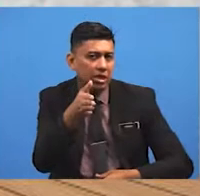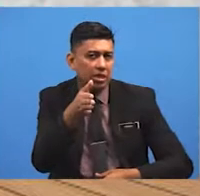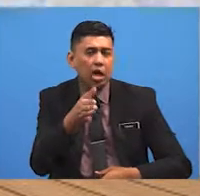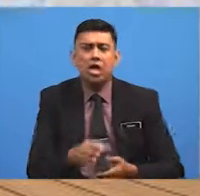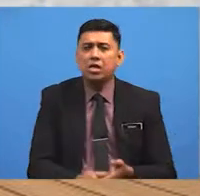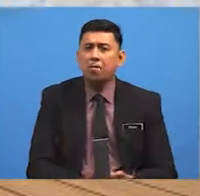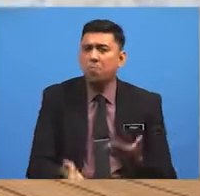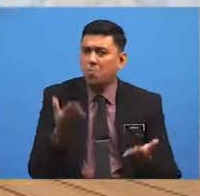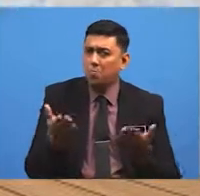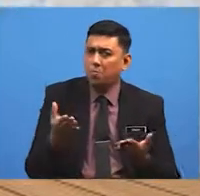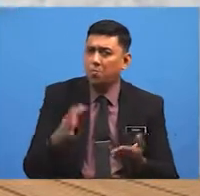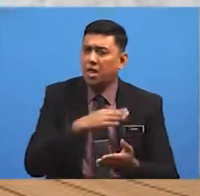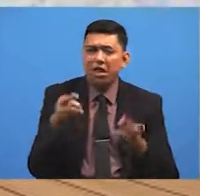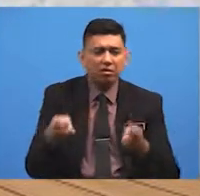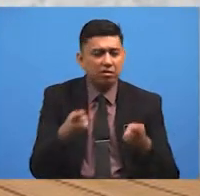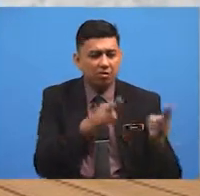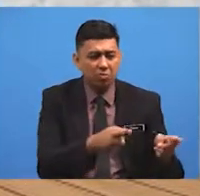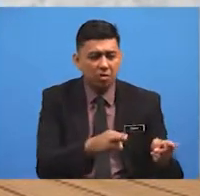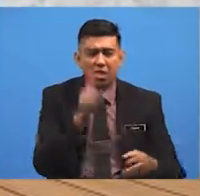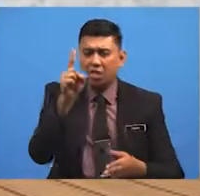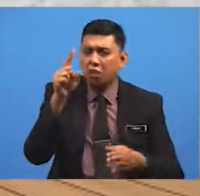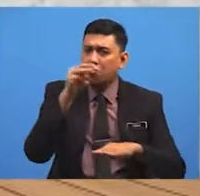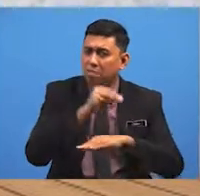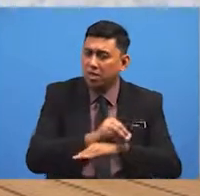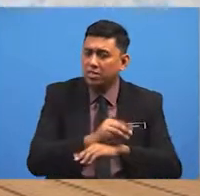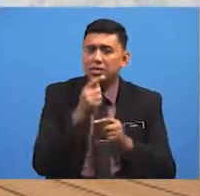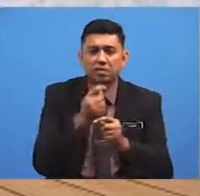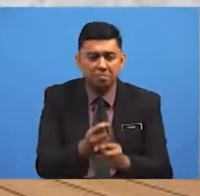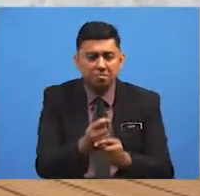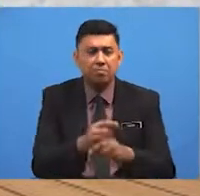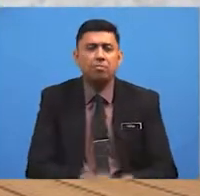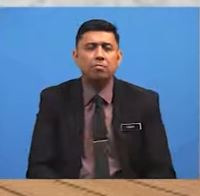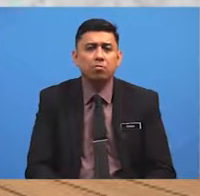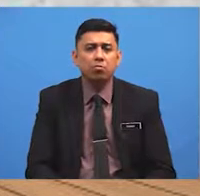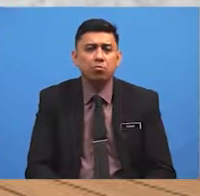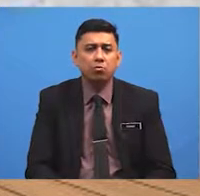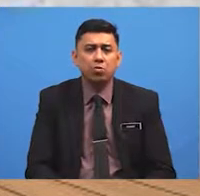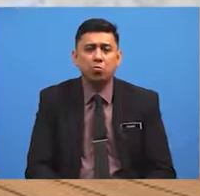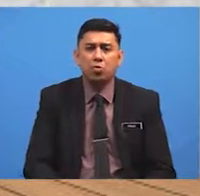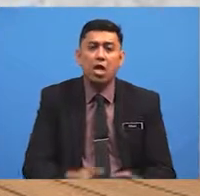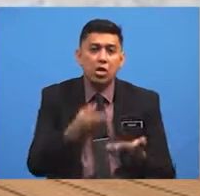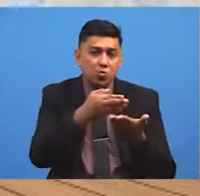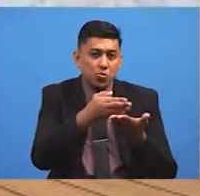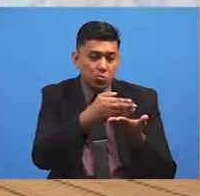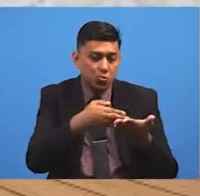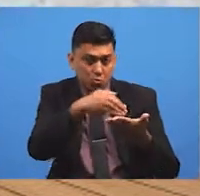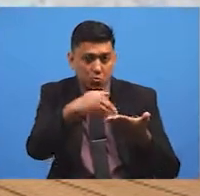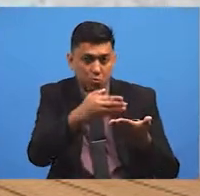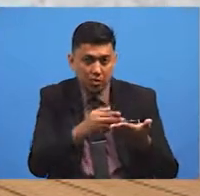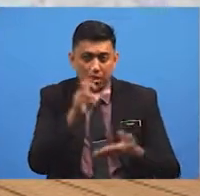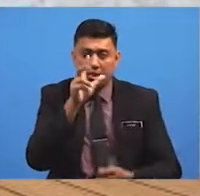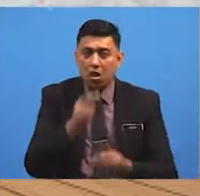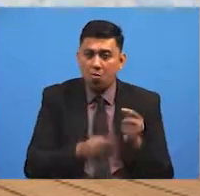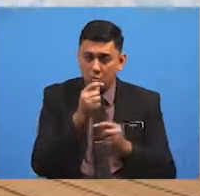yang kita rancang suatu tempo tertentu biasanya ilah suku tahun tiga bulan